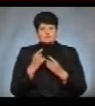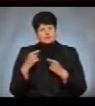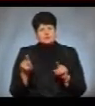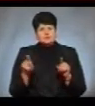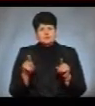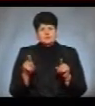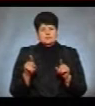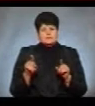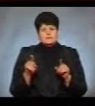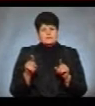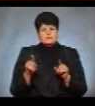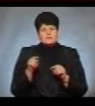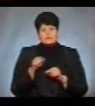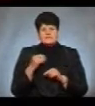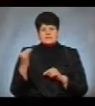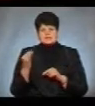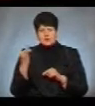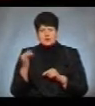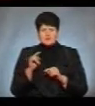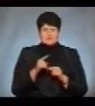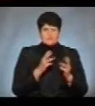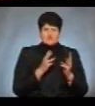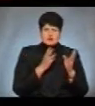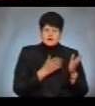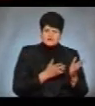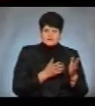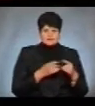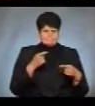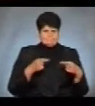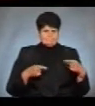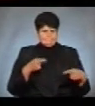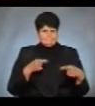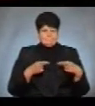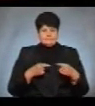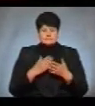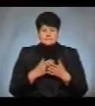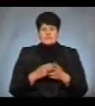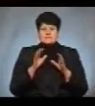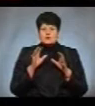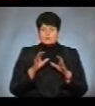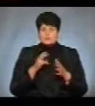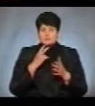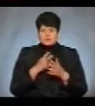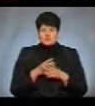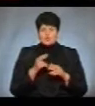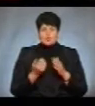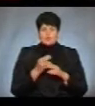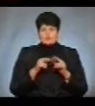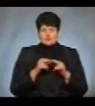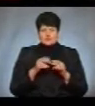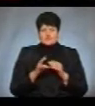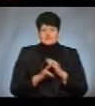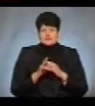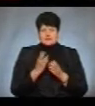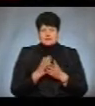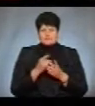по-іншому. І тут в істориків та пожежників десь конфлікт виникає. Чинним законодавством передбачено, що новозбудовані церкви мають відповідати